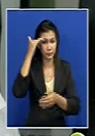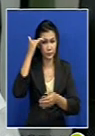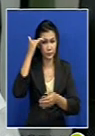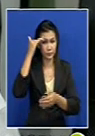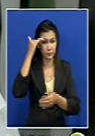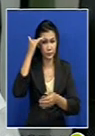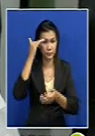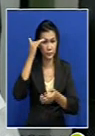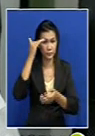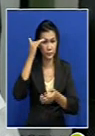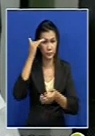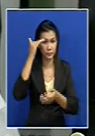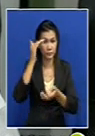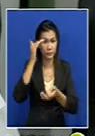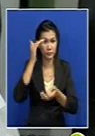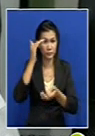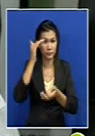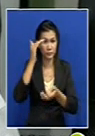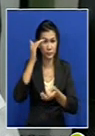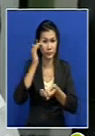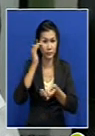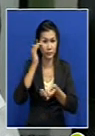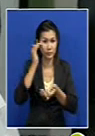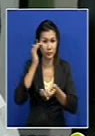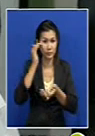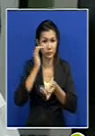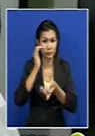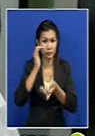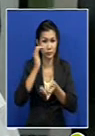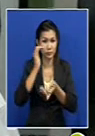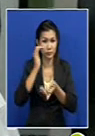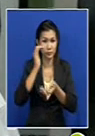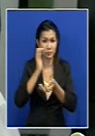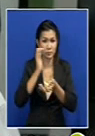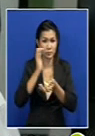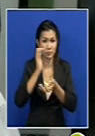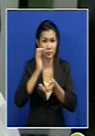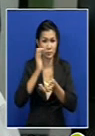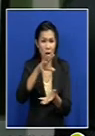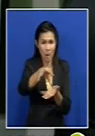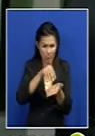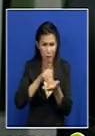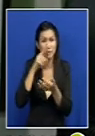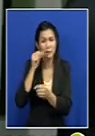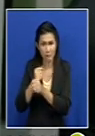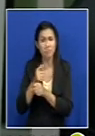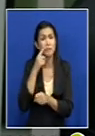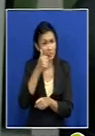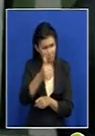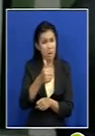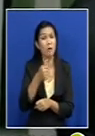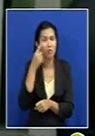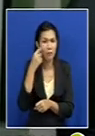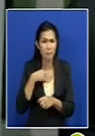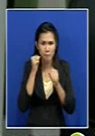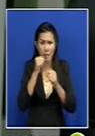จากเครื่องใช้ภายในห้องพักของนางสาวอุรชาซึ่งเจ้าหน้าที่ทำนั้นก็สามารถทำได้ฮะเนื่องจากเป็นการพยายาม